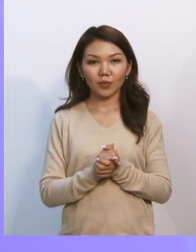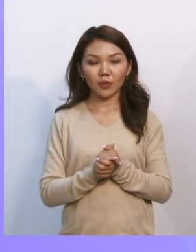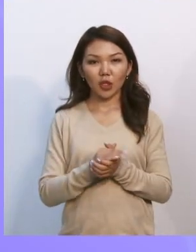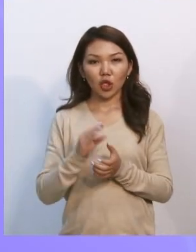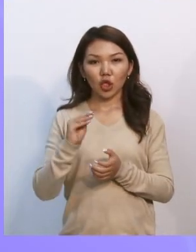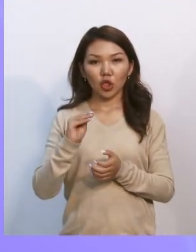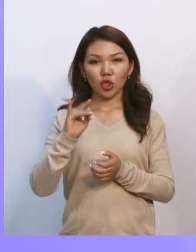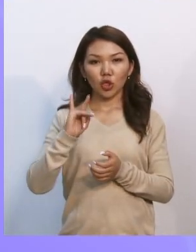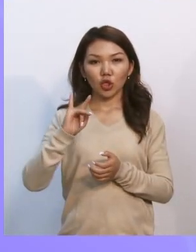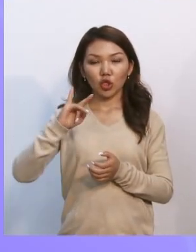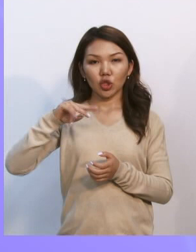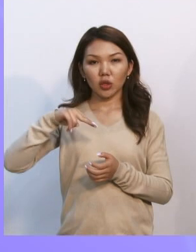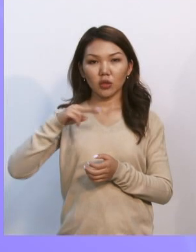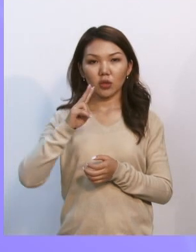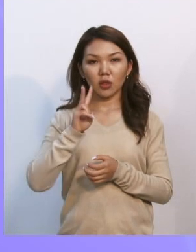Жылкы,